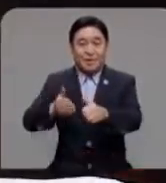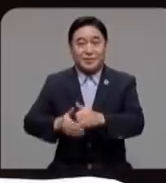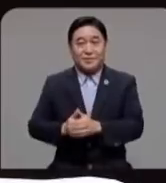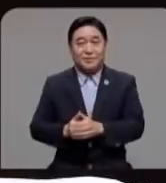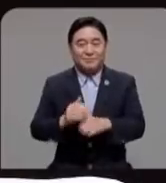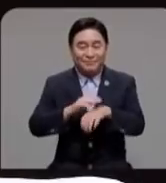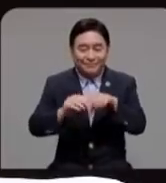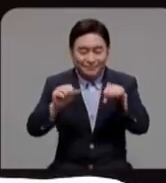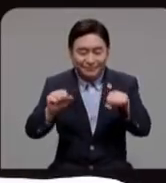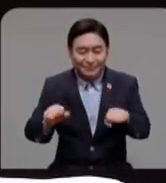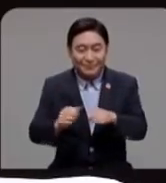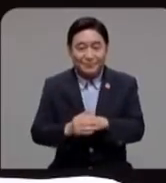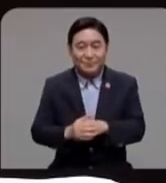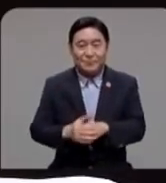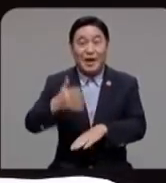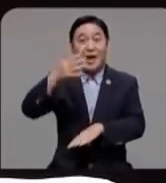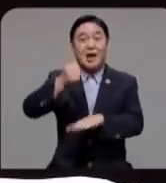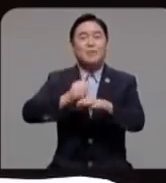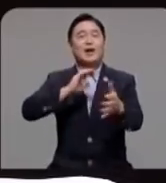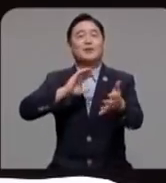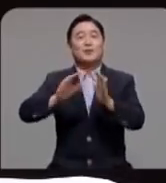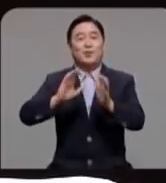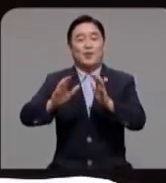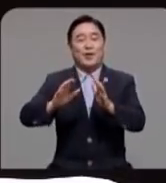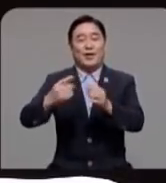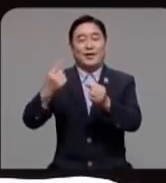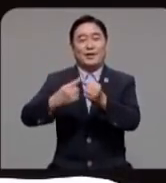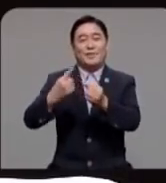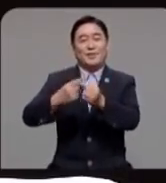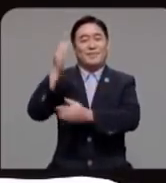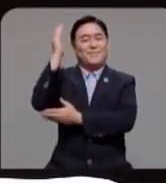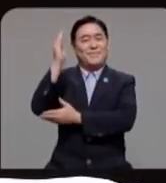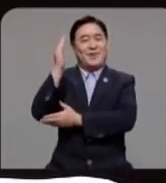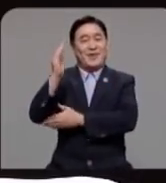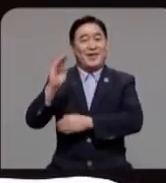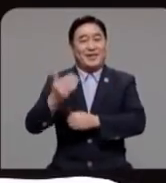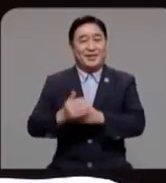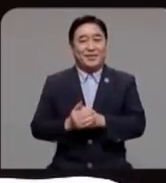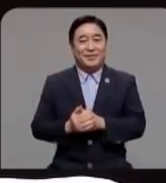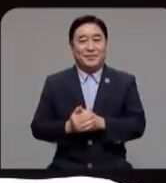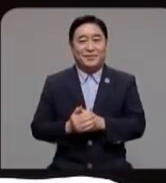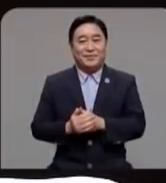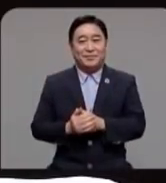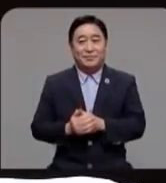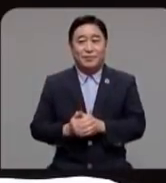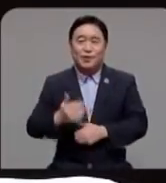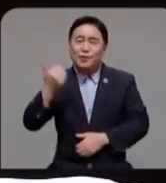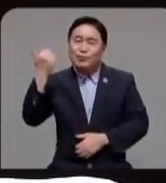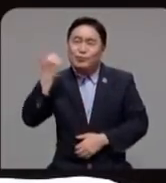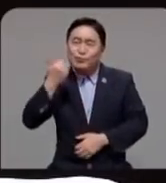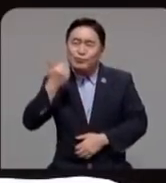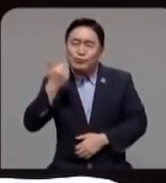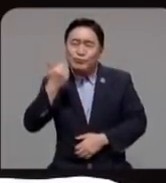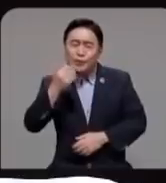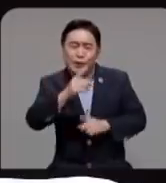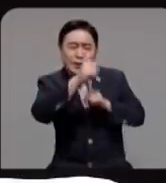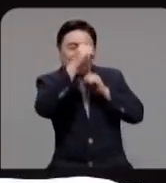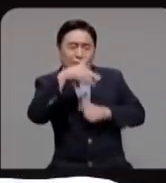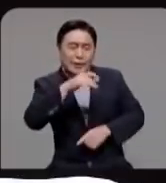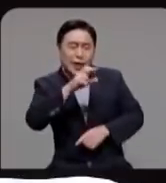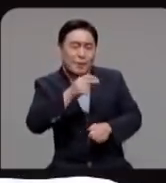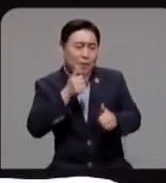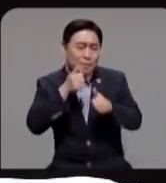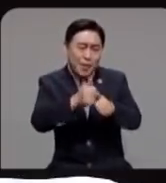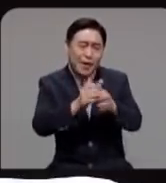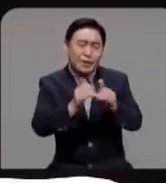예, 안녕하십니까. 오늘 마지막 토론회 첫 발언을 하게 됐습니다. 아, 누가 이재명을 이길 수